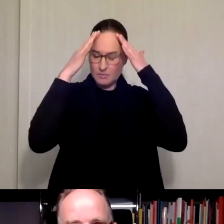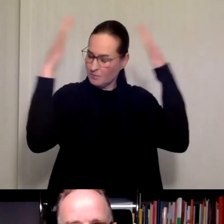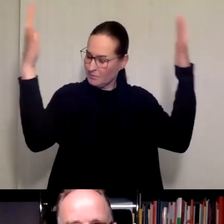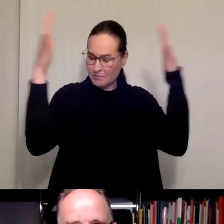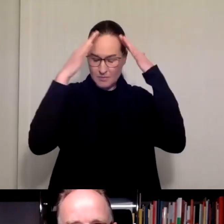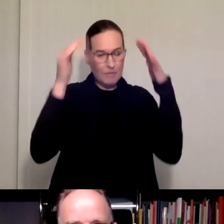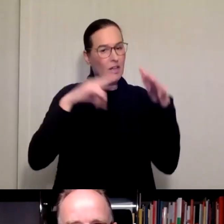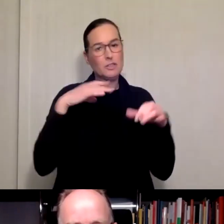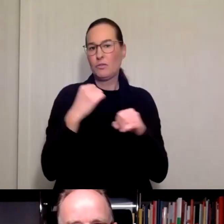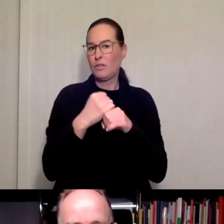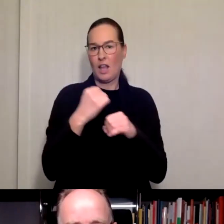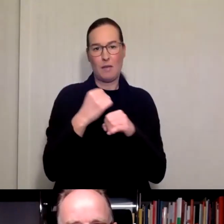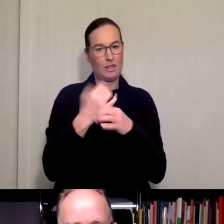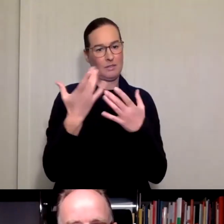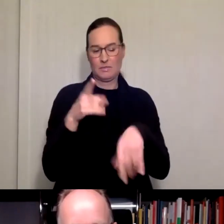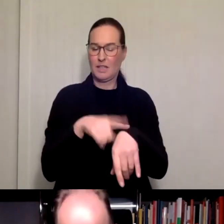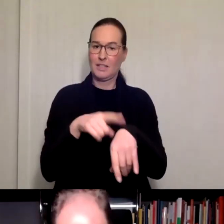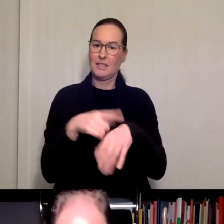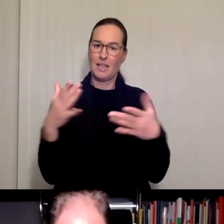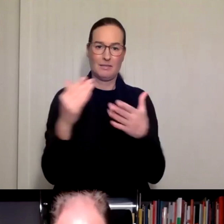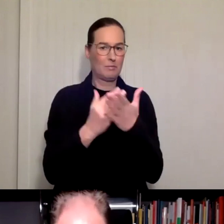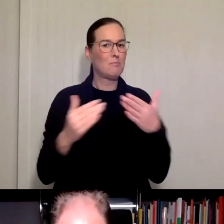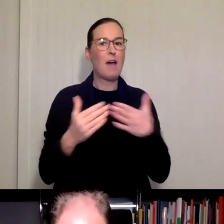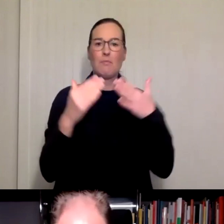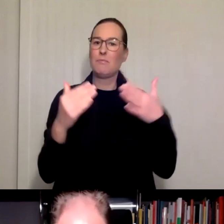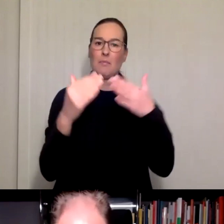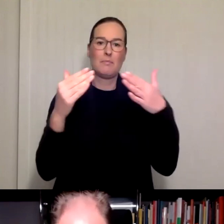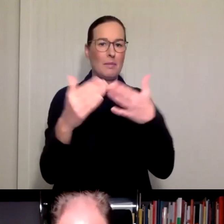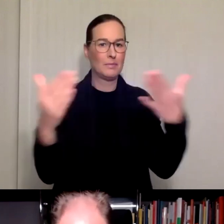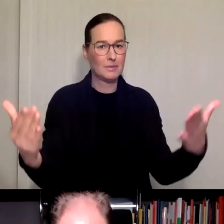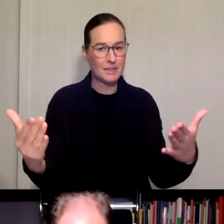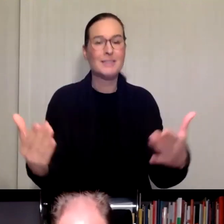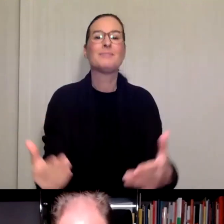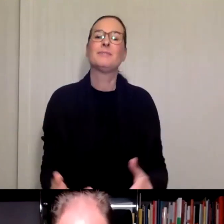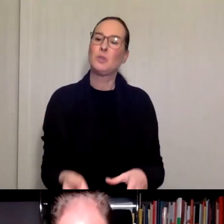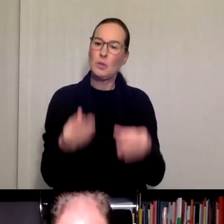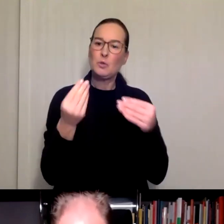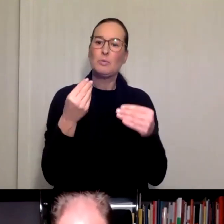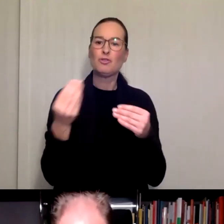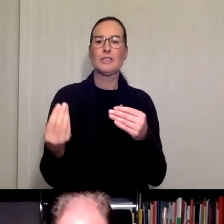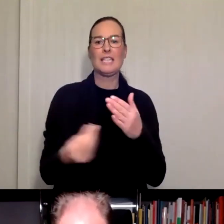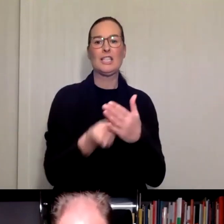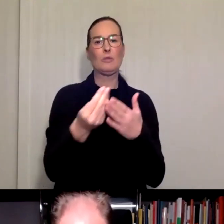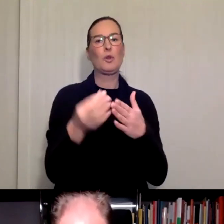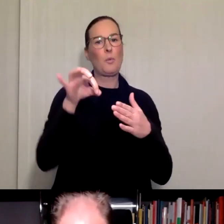voll sind und nicht mitkommen. Vielleicht ist das auch ein Symptom dieser ganzen Situation.